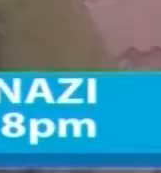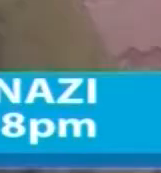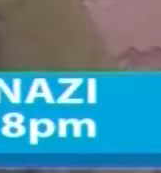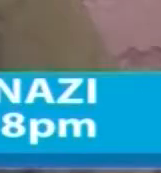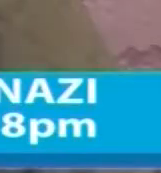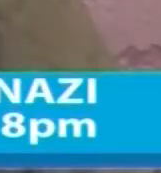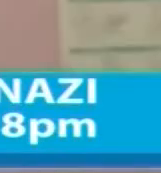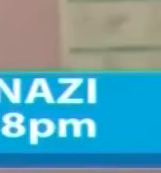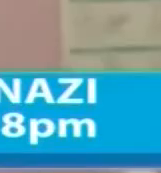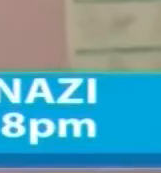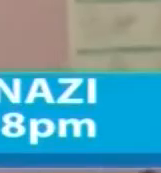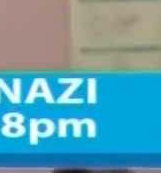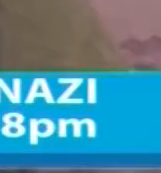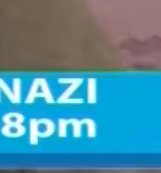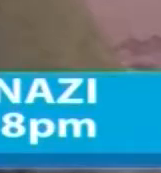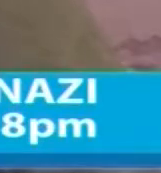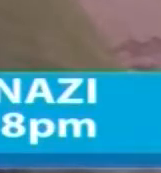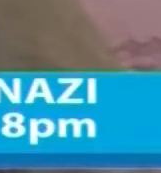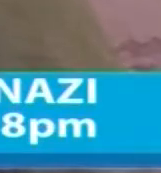Mombasani, madam.